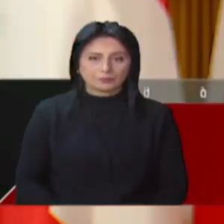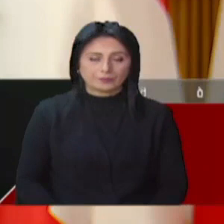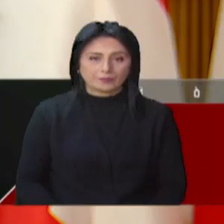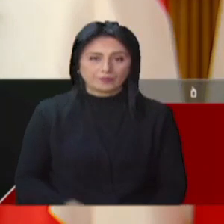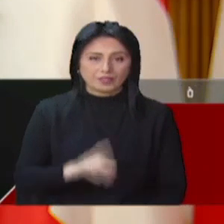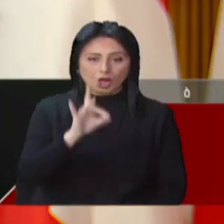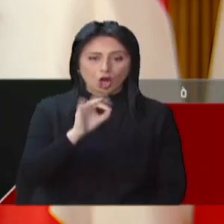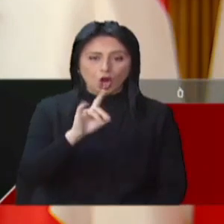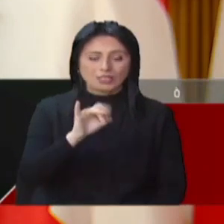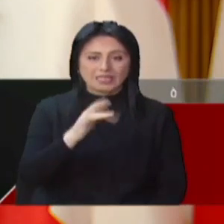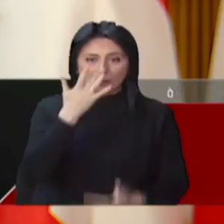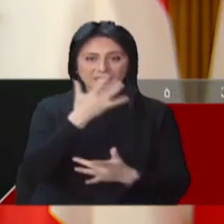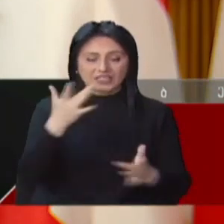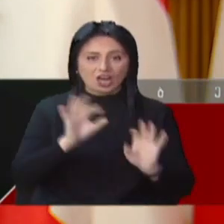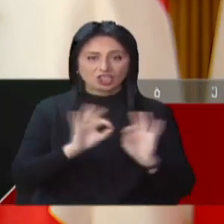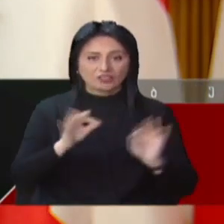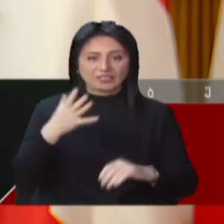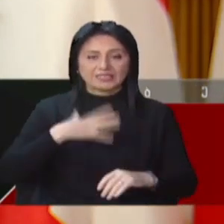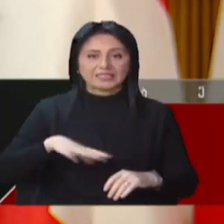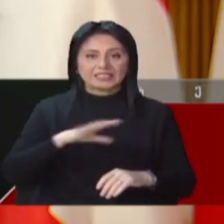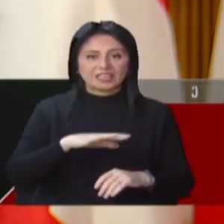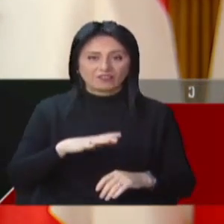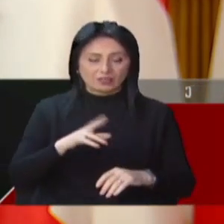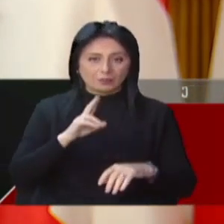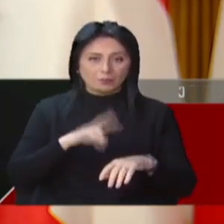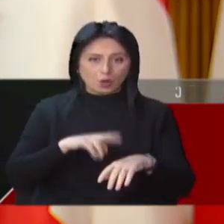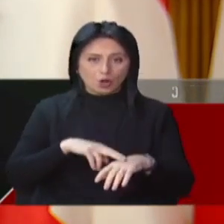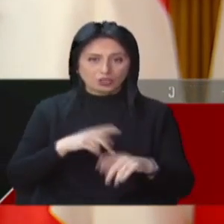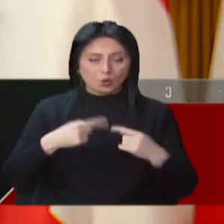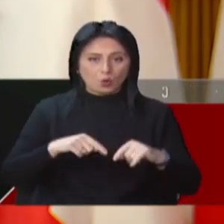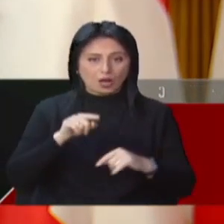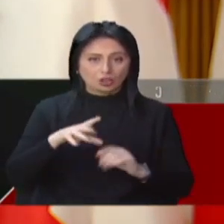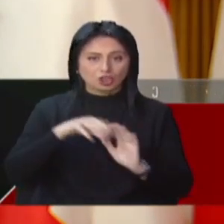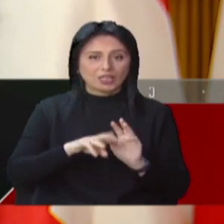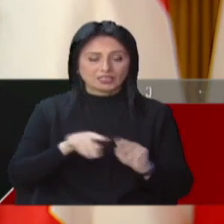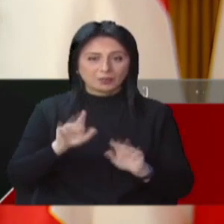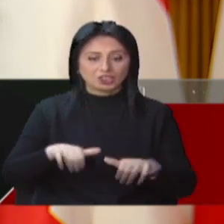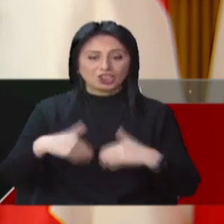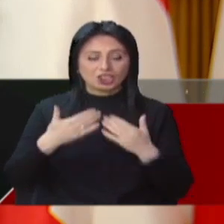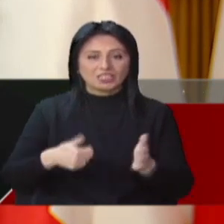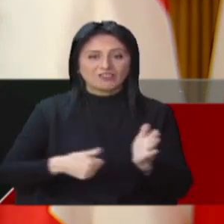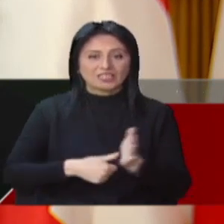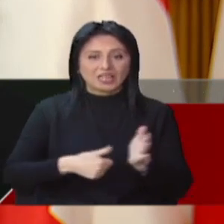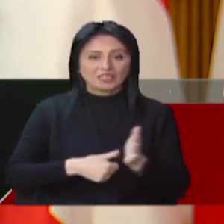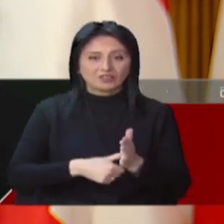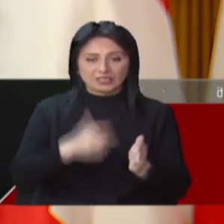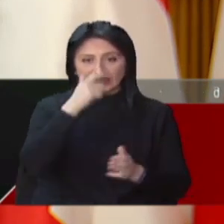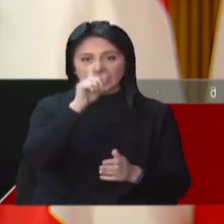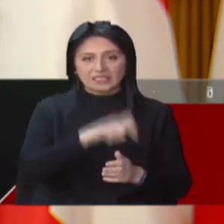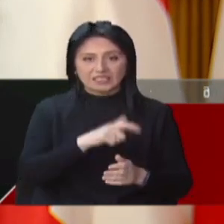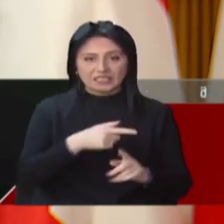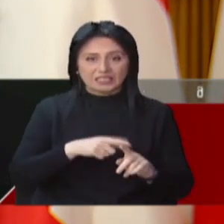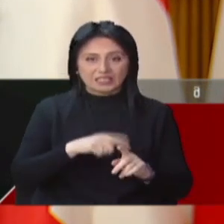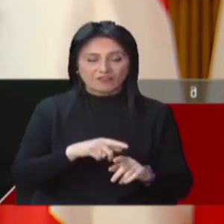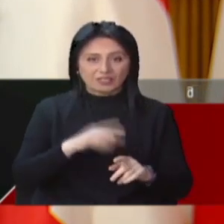Hristo Grozevma sajarod mimarta, sakartvelos samartaldavtsav organoits da shestavaza dakhmareba Saakashvilis